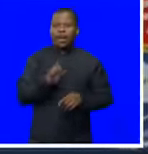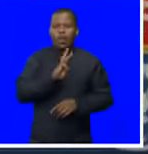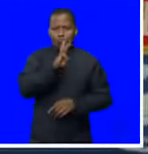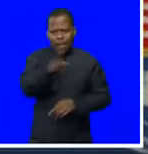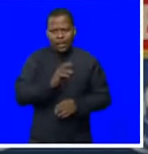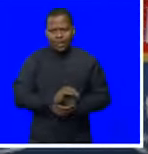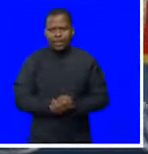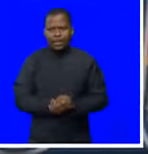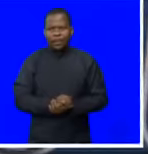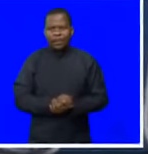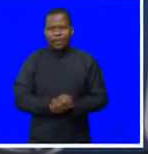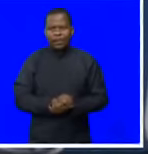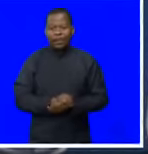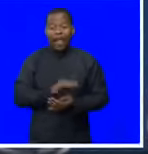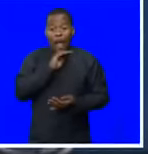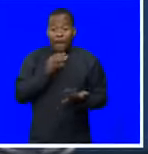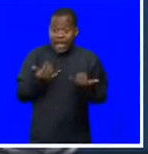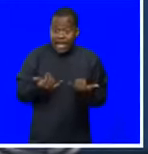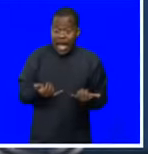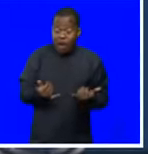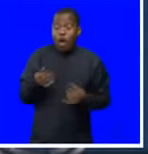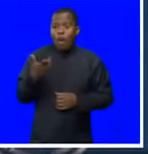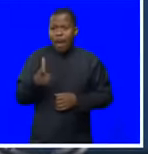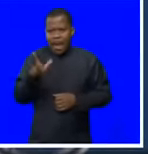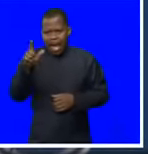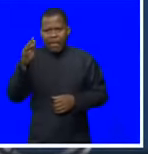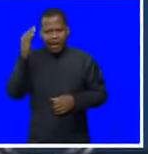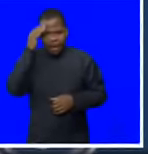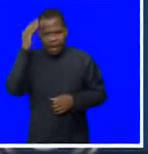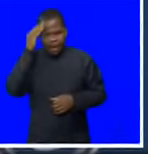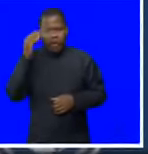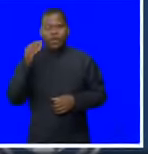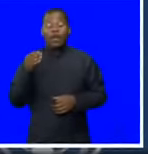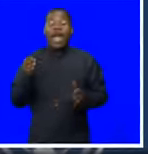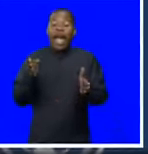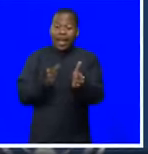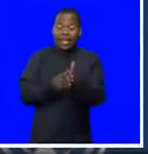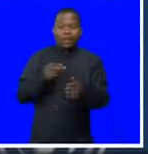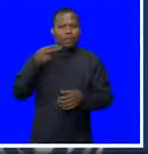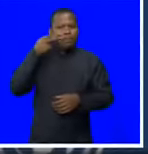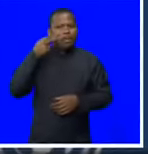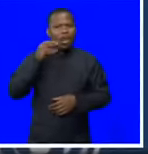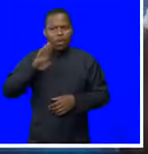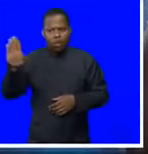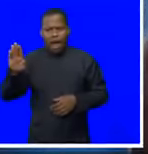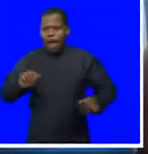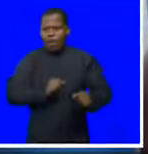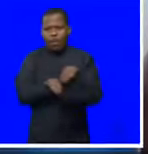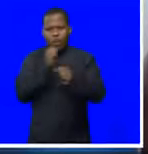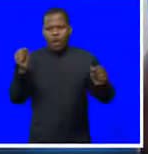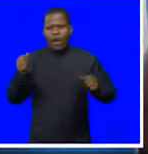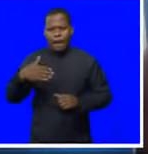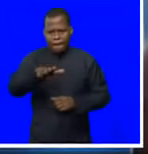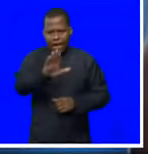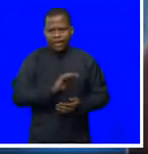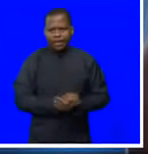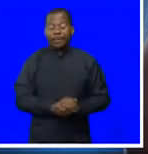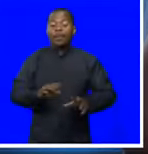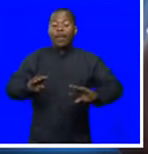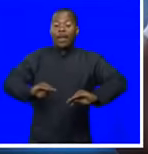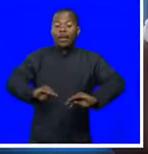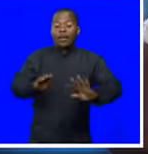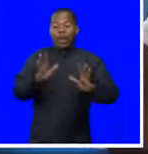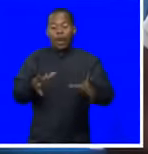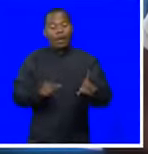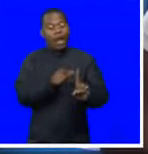lokhu lonphuma nathi ukuthi sifuna nibe nemaresults lamahle. Dominic Kunene